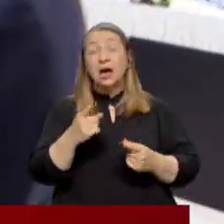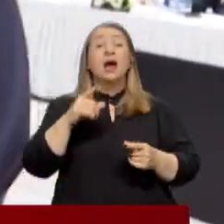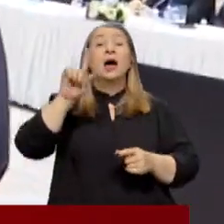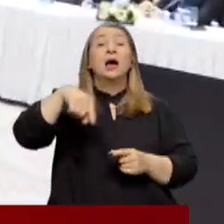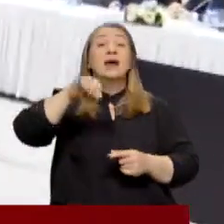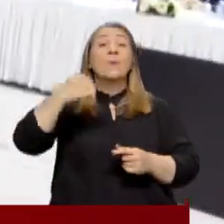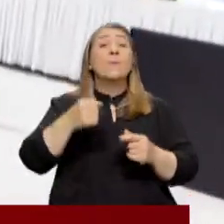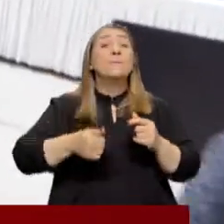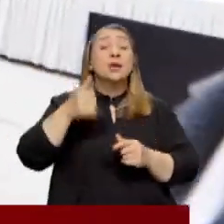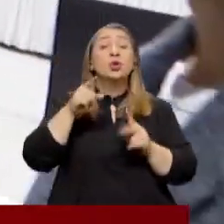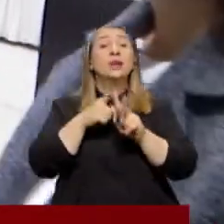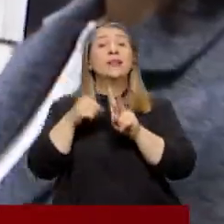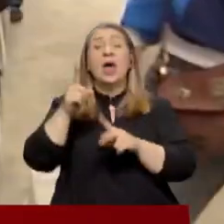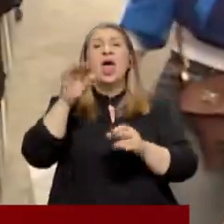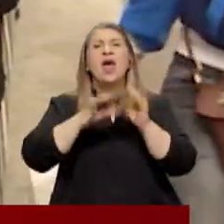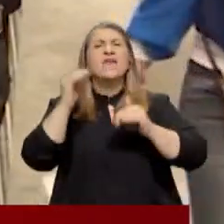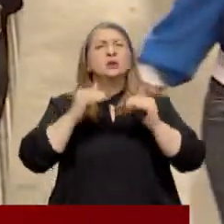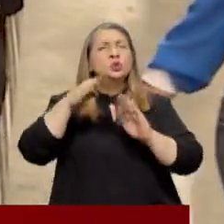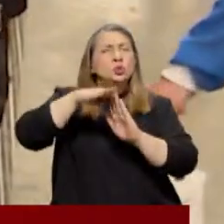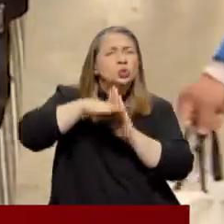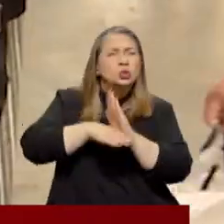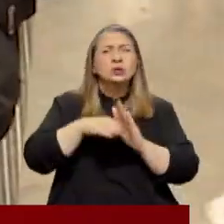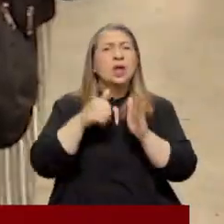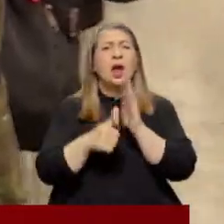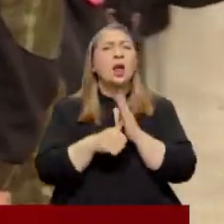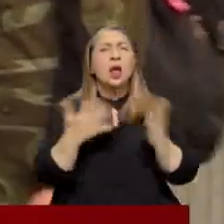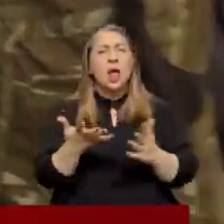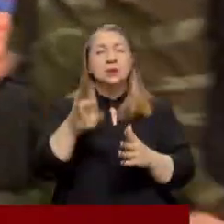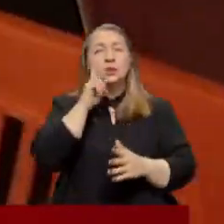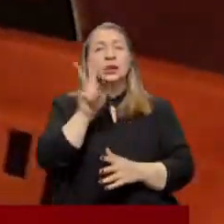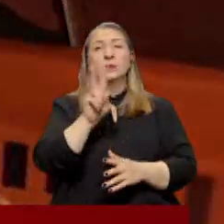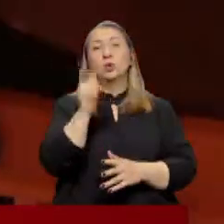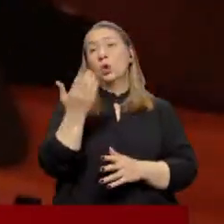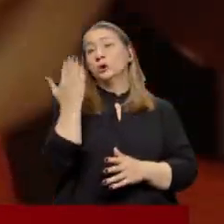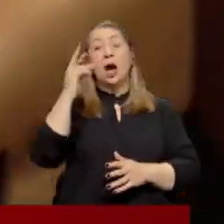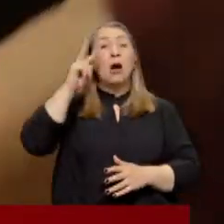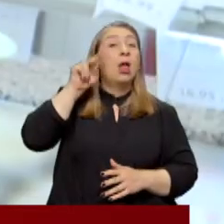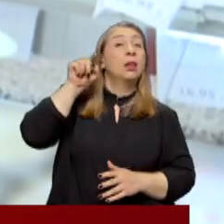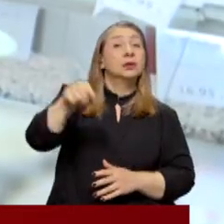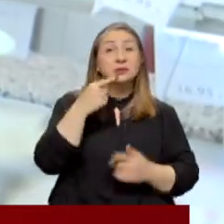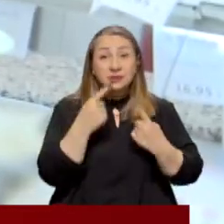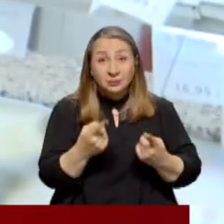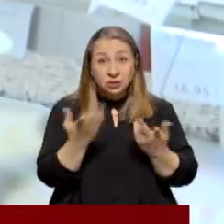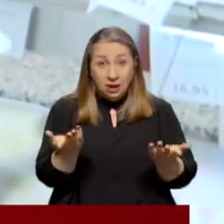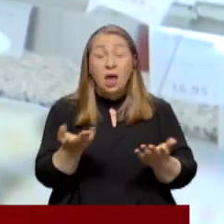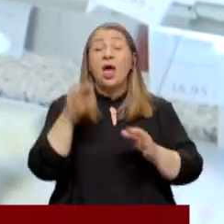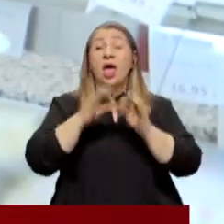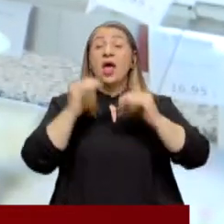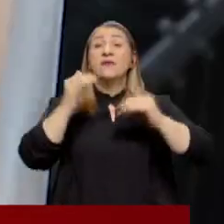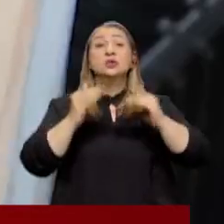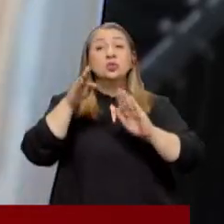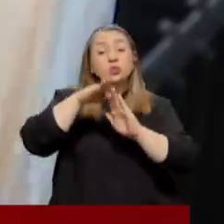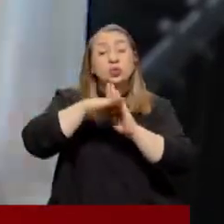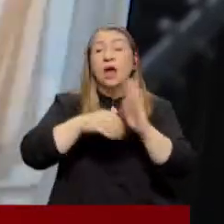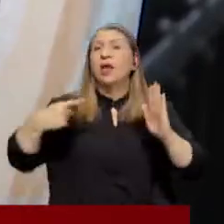ve Maliye Bakanı Nurettin Nebati enflasyonun düşüşe geçeceği tarihi en son 20 gün önce Aralık olarak açıklamıştı. Enflasyondaki